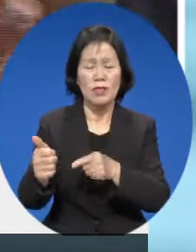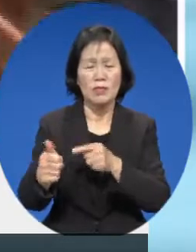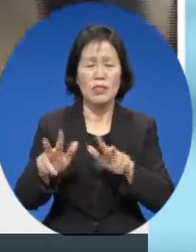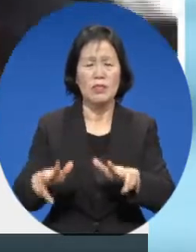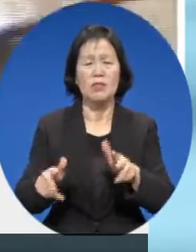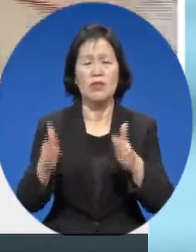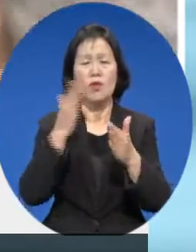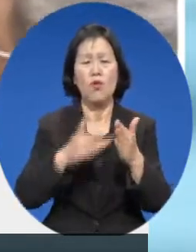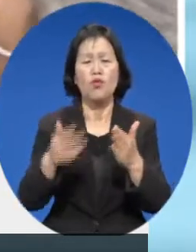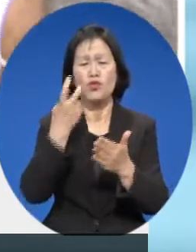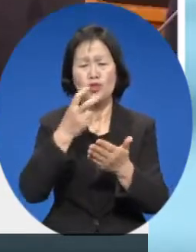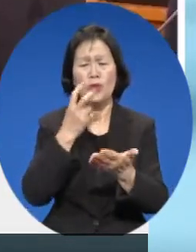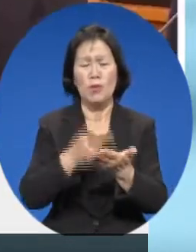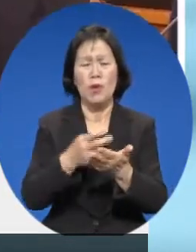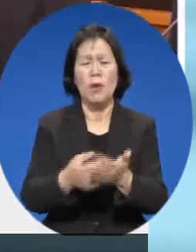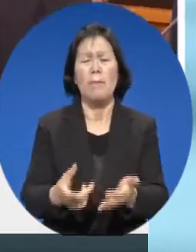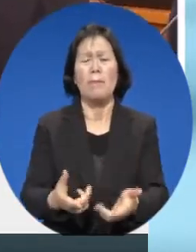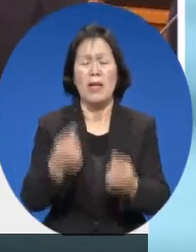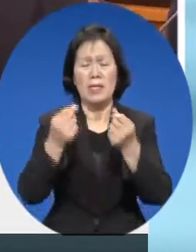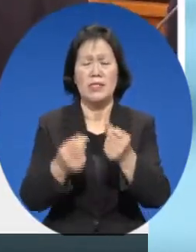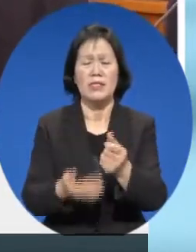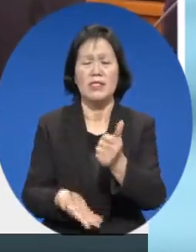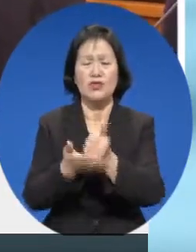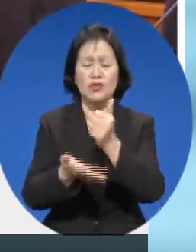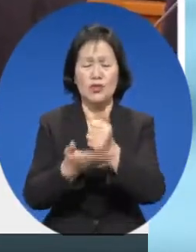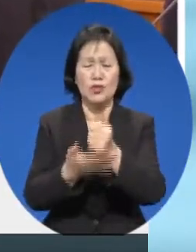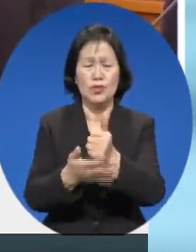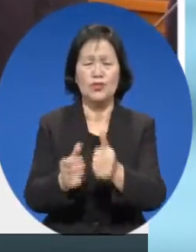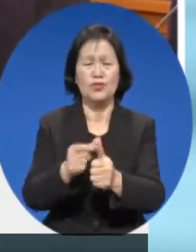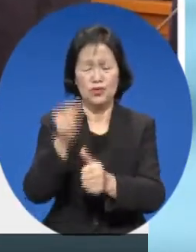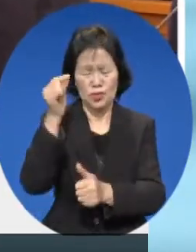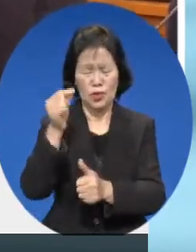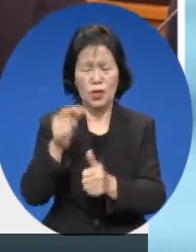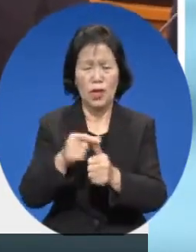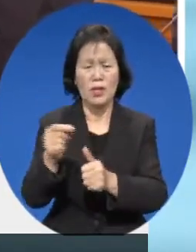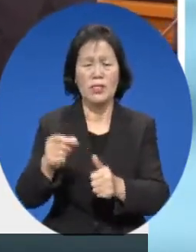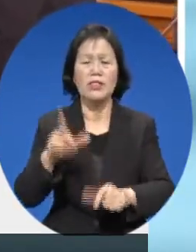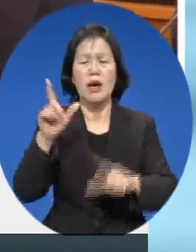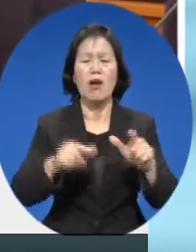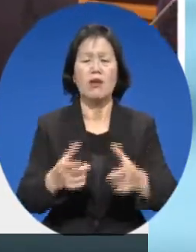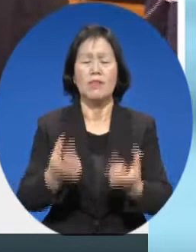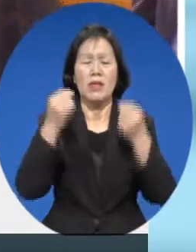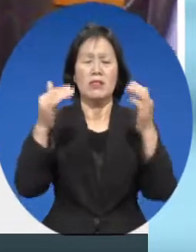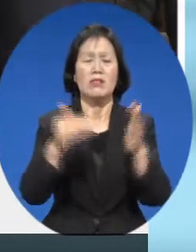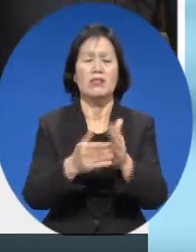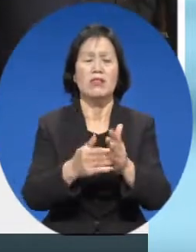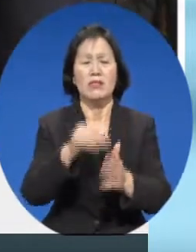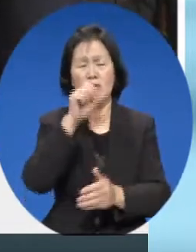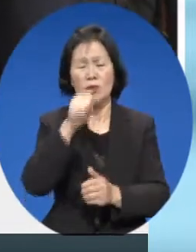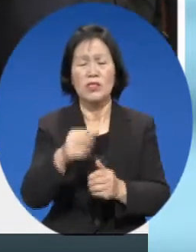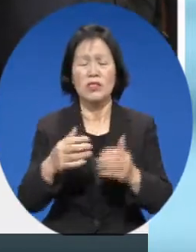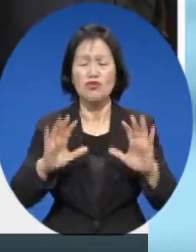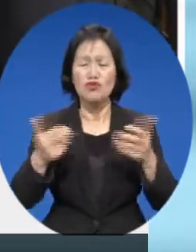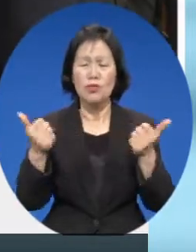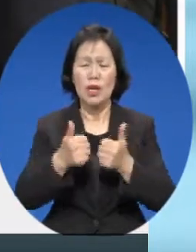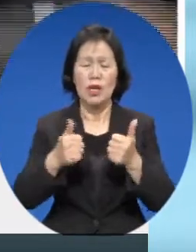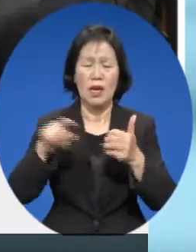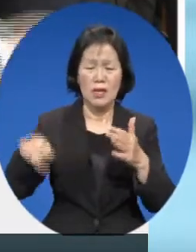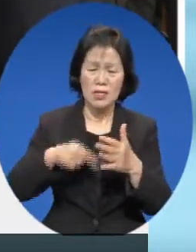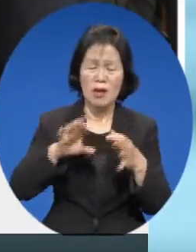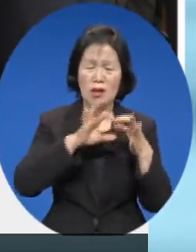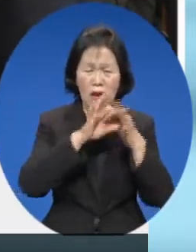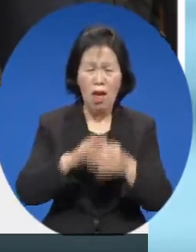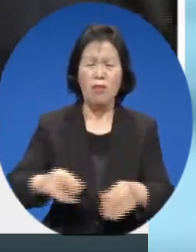처장을 빨리 추천하는데 협조하도록 해서 이 상황을 끝내는게 다 bg 지금처럼 이렇게 국회 안에서 계속 이런 식으로